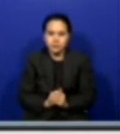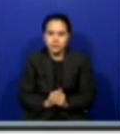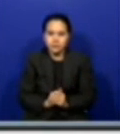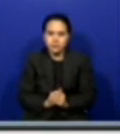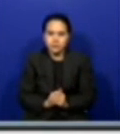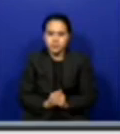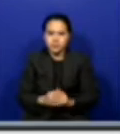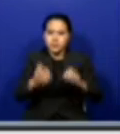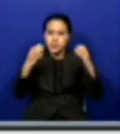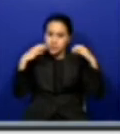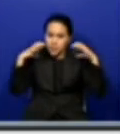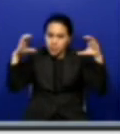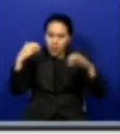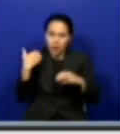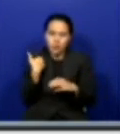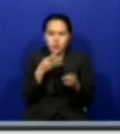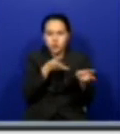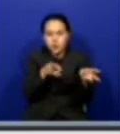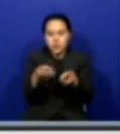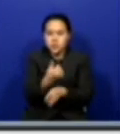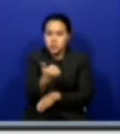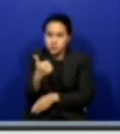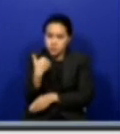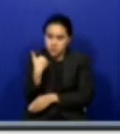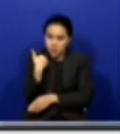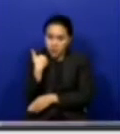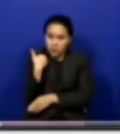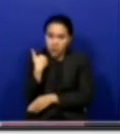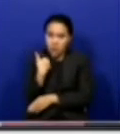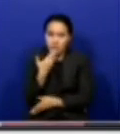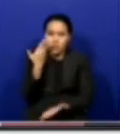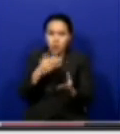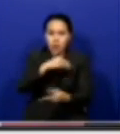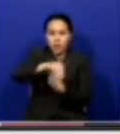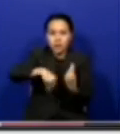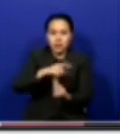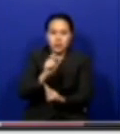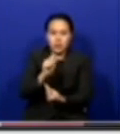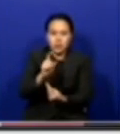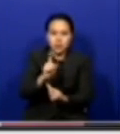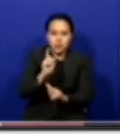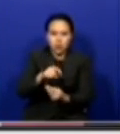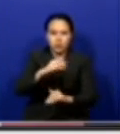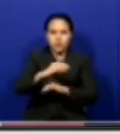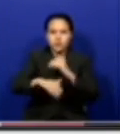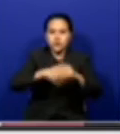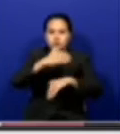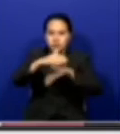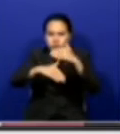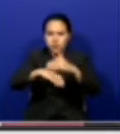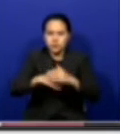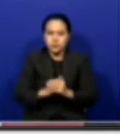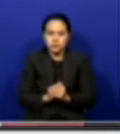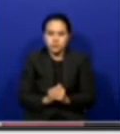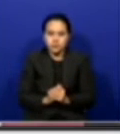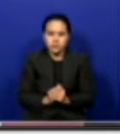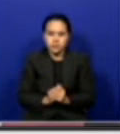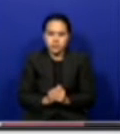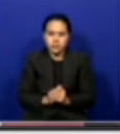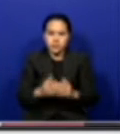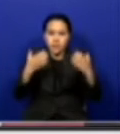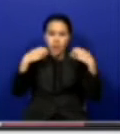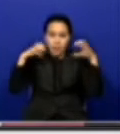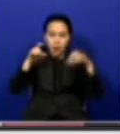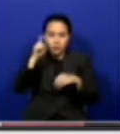ม่มีทางเลือกอย่างอื่นนอกจากการเร่งฟื้นฟูเศรษฐกิจเป็นสิ่งแรกรัฐบาลจะต้องกระท